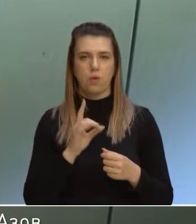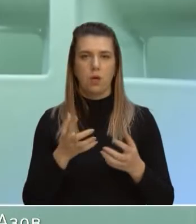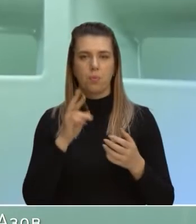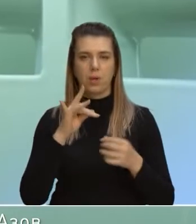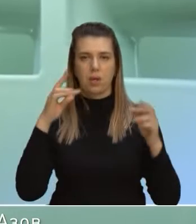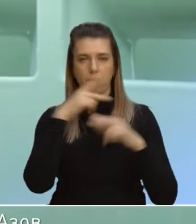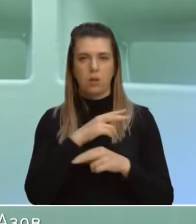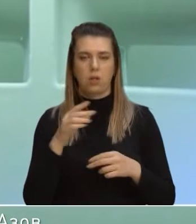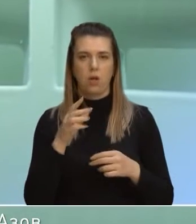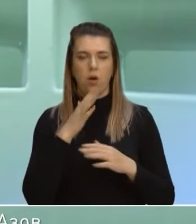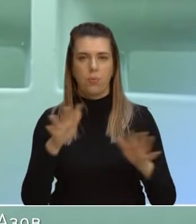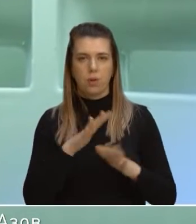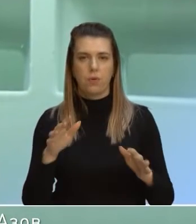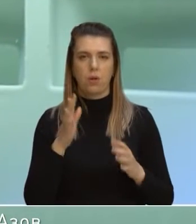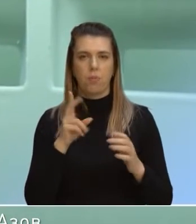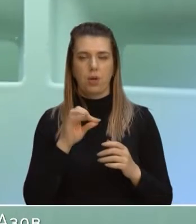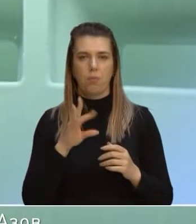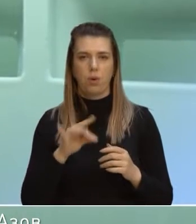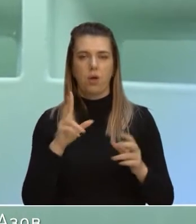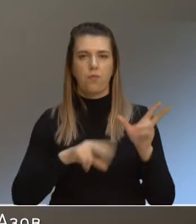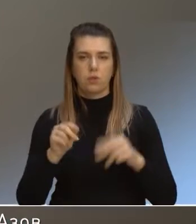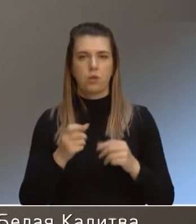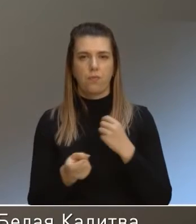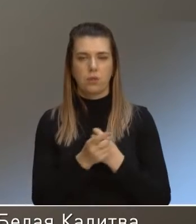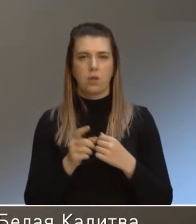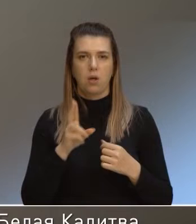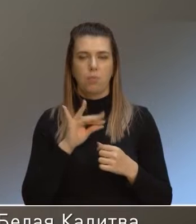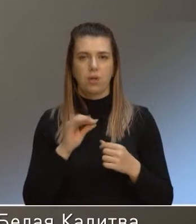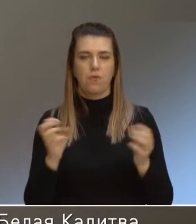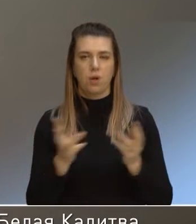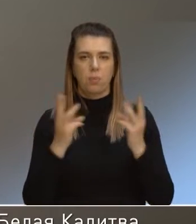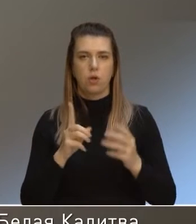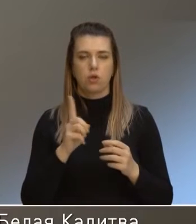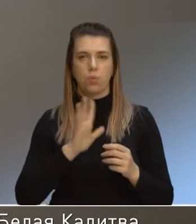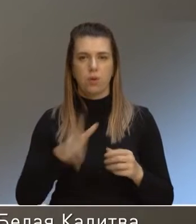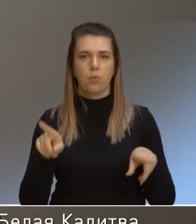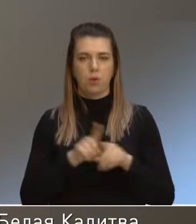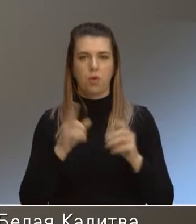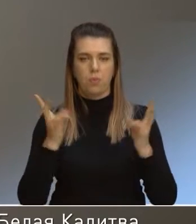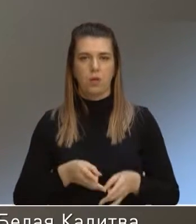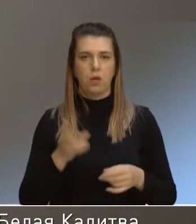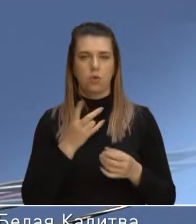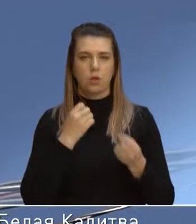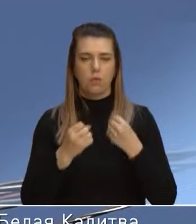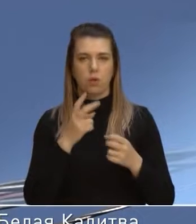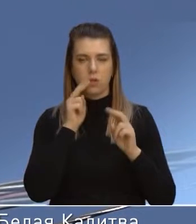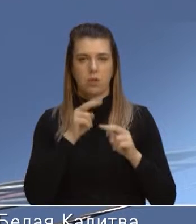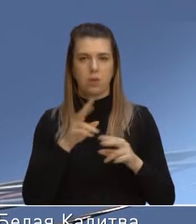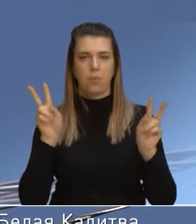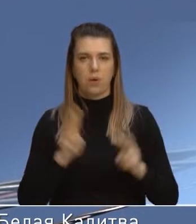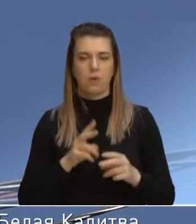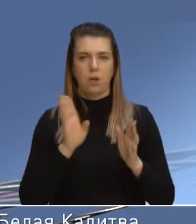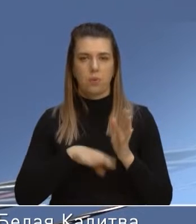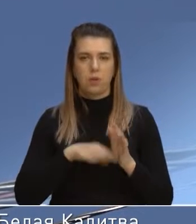при неправильной эксплуатации обогревательных приборов возможно возникновение бытовых пожаров. Чтобы избежать беды, следует твердо придерживаться